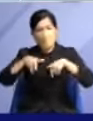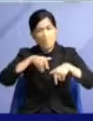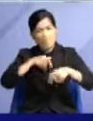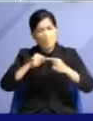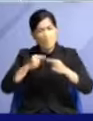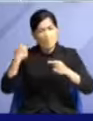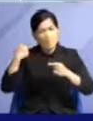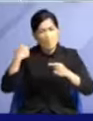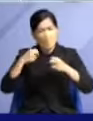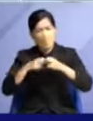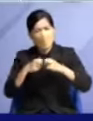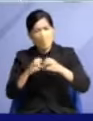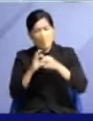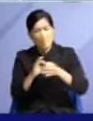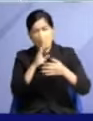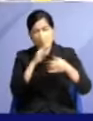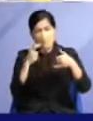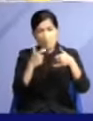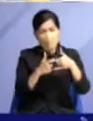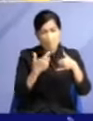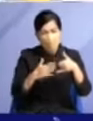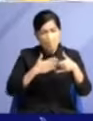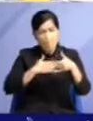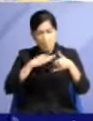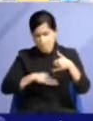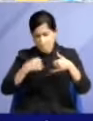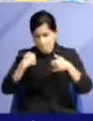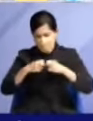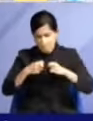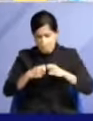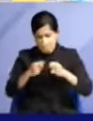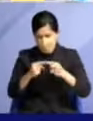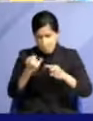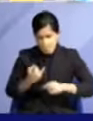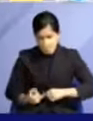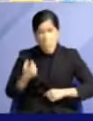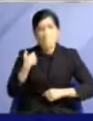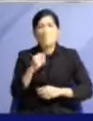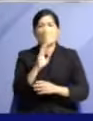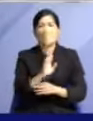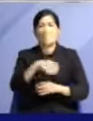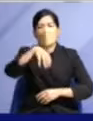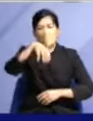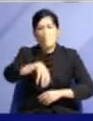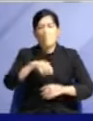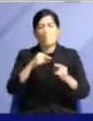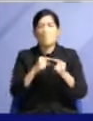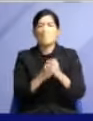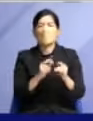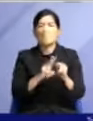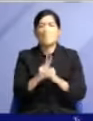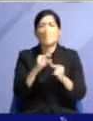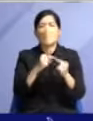ค์ภายหลังรับบริการป้องกันโรคไวรัสโควิด-19 ในพื้นที่สปสช.เขต2พิษณุโลกว่